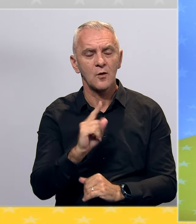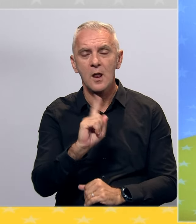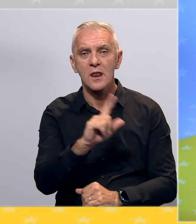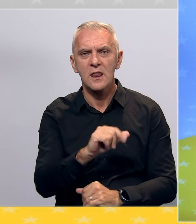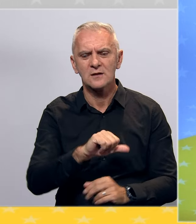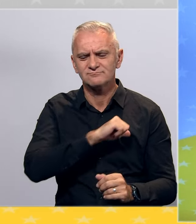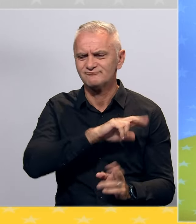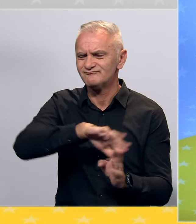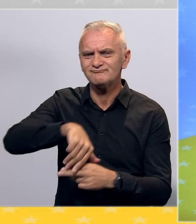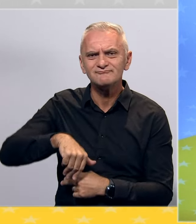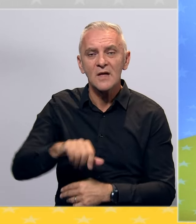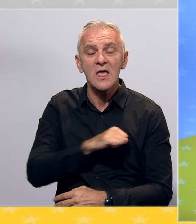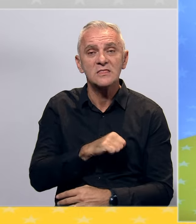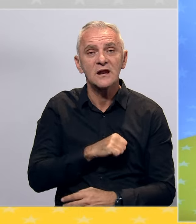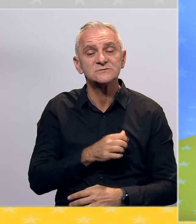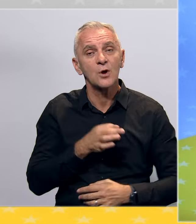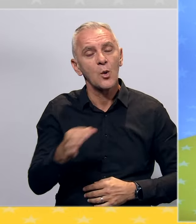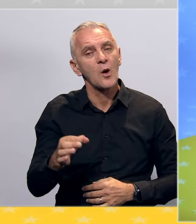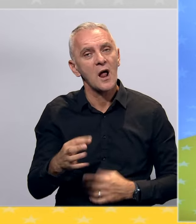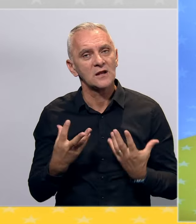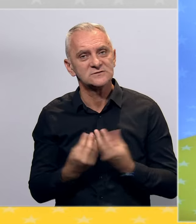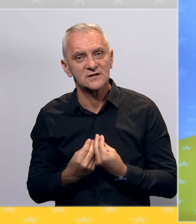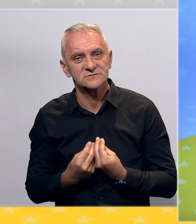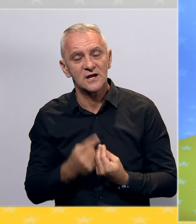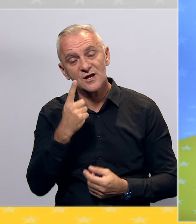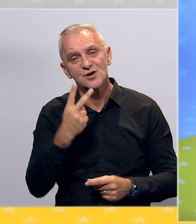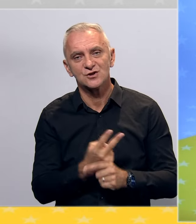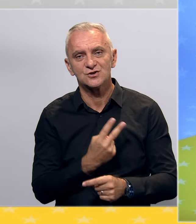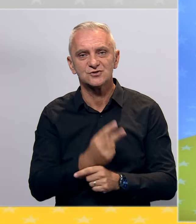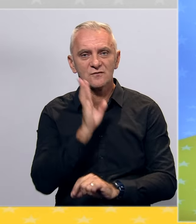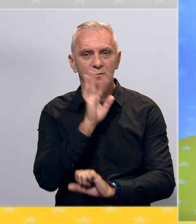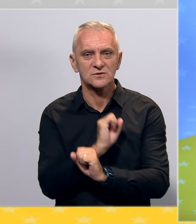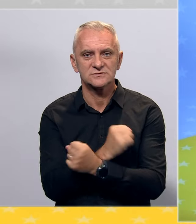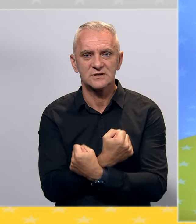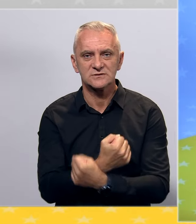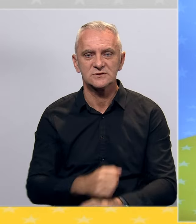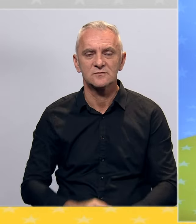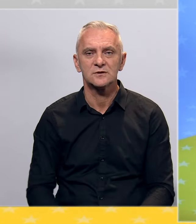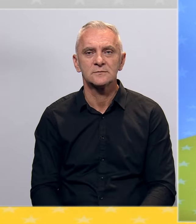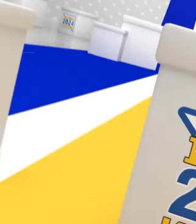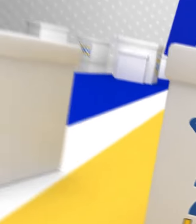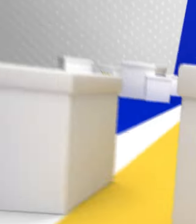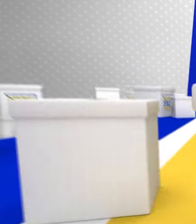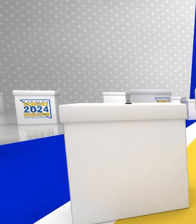zanemarujući ni interese lokalne zajednice ni interese države Bosne i Hercegovine.